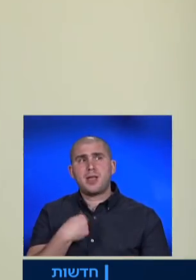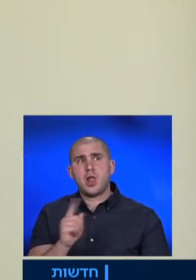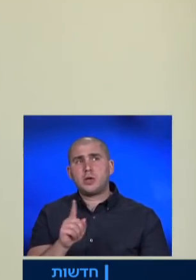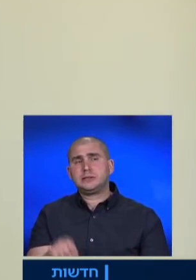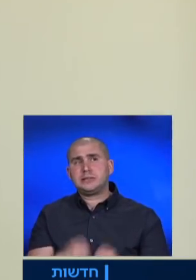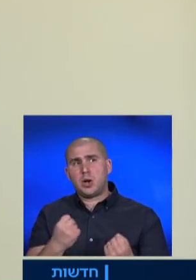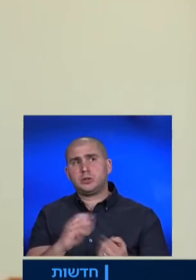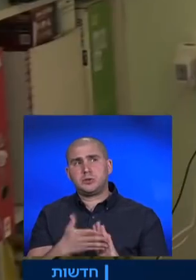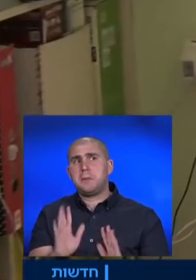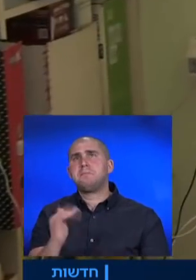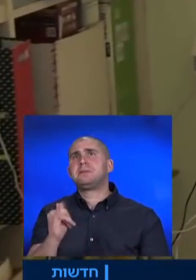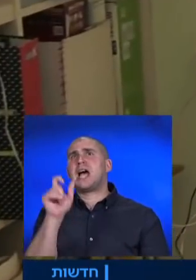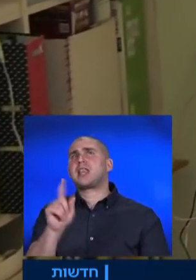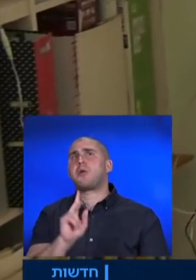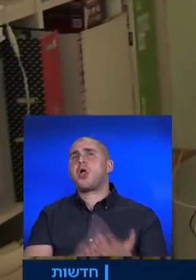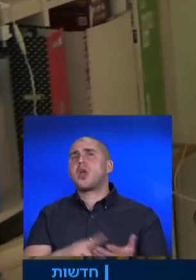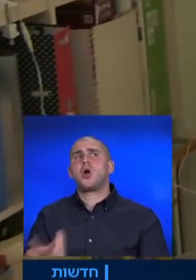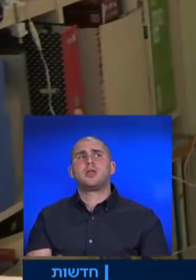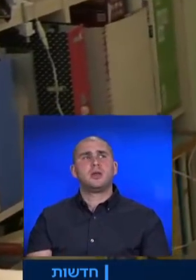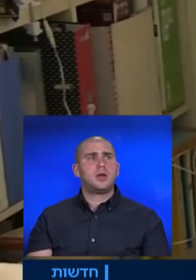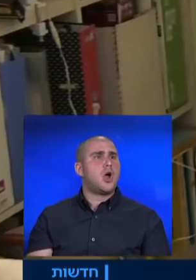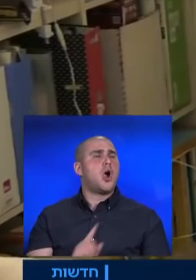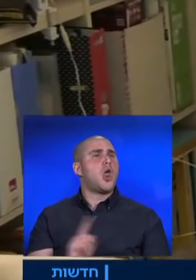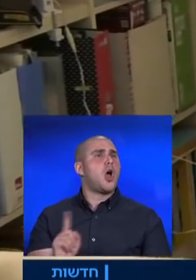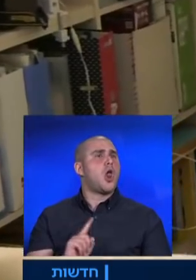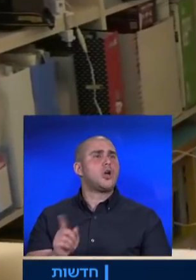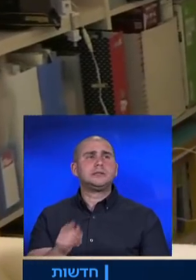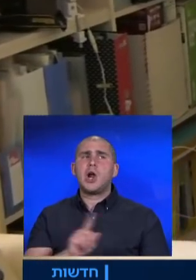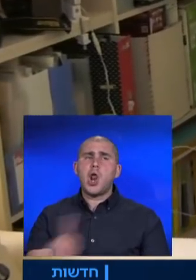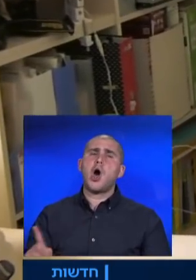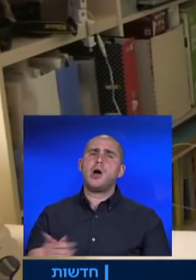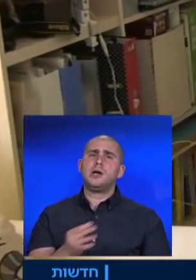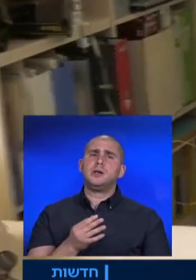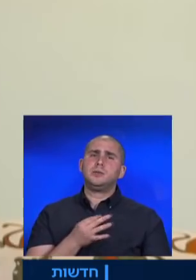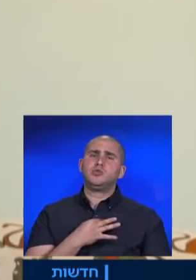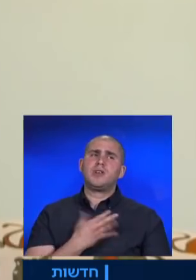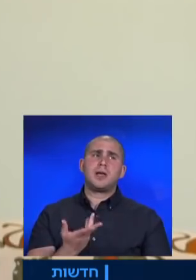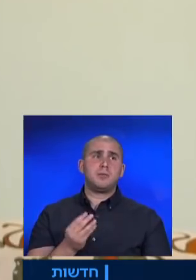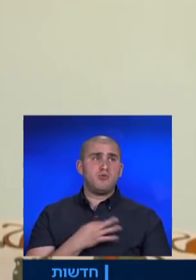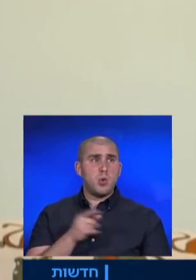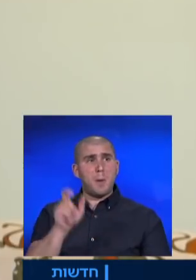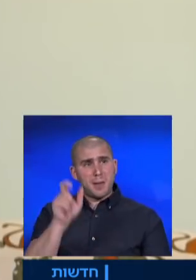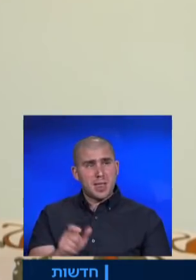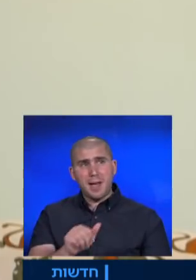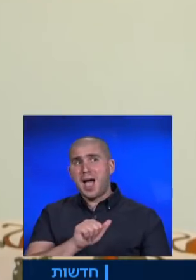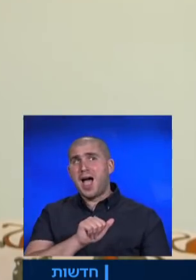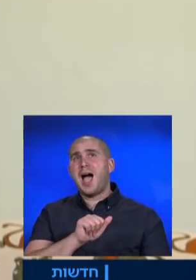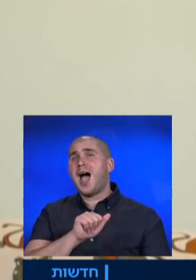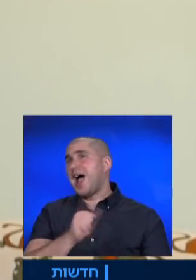ארוס עכשיו. מה זה בן אדם הנכון? לא, זה לא מבחינתי. מבחינתי הוא בן אדם הכי